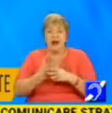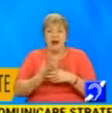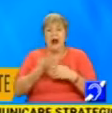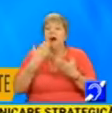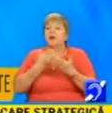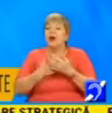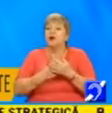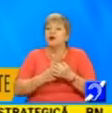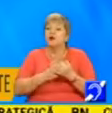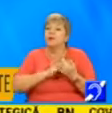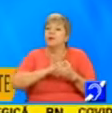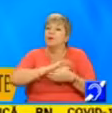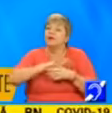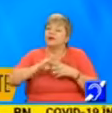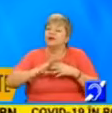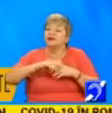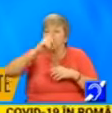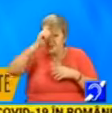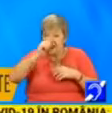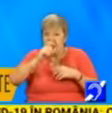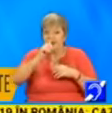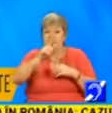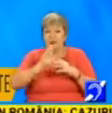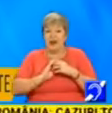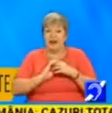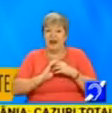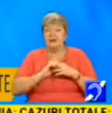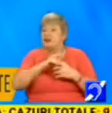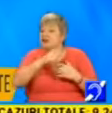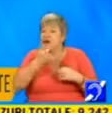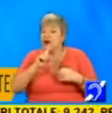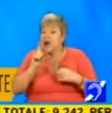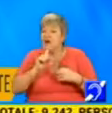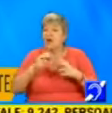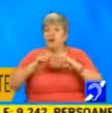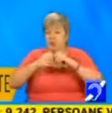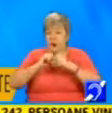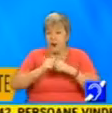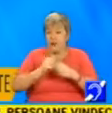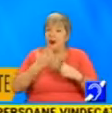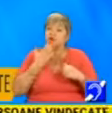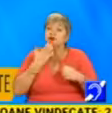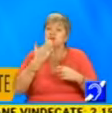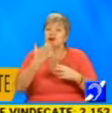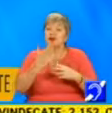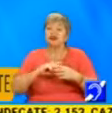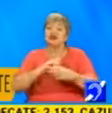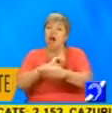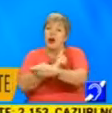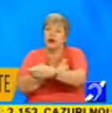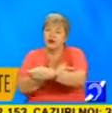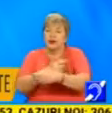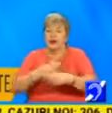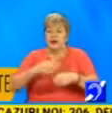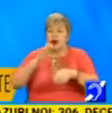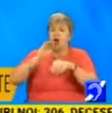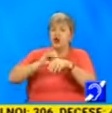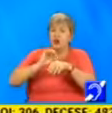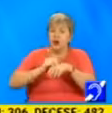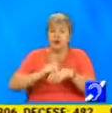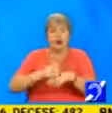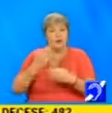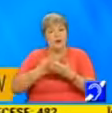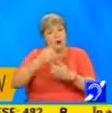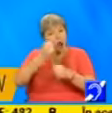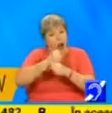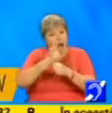care au fost respectate, în așa fel încât nu au fost probleme. Mulțumiri de asemenea și autorităților și medicilor pentru că au fost la datorie